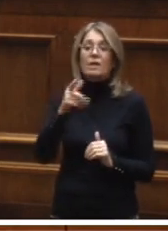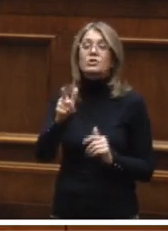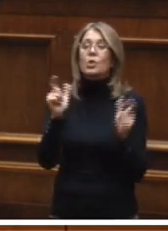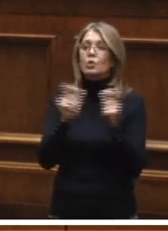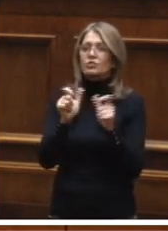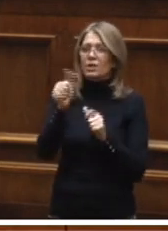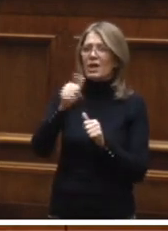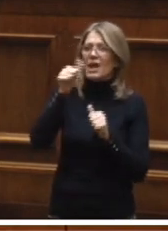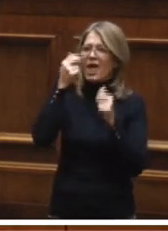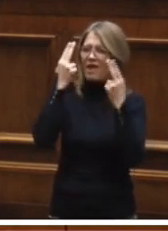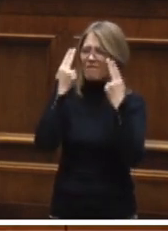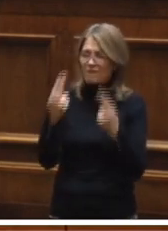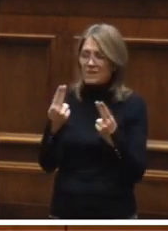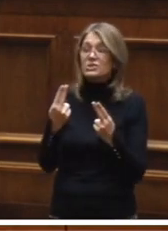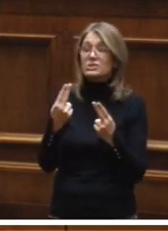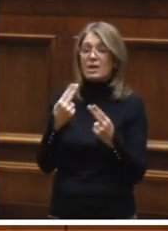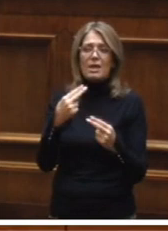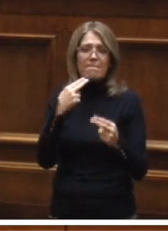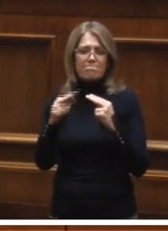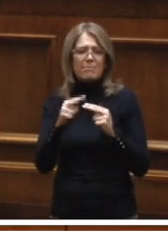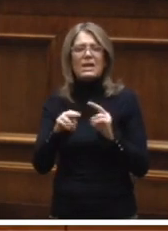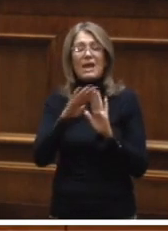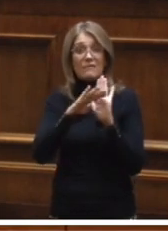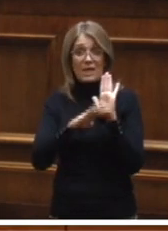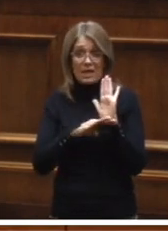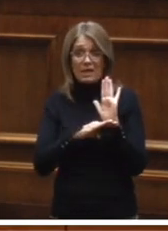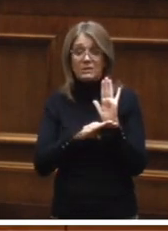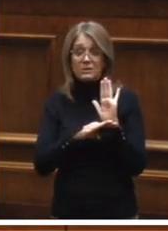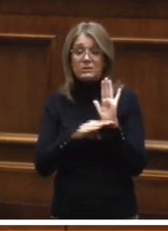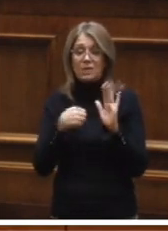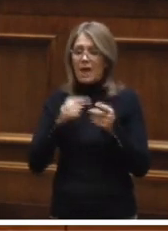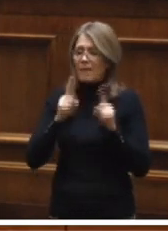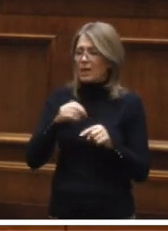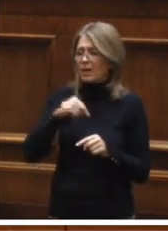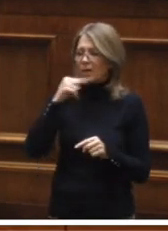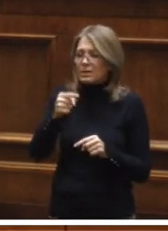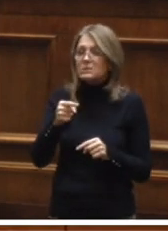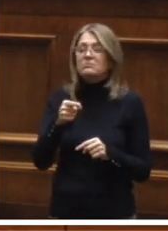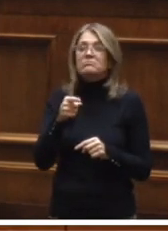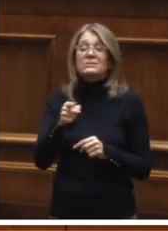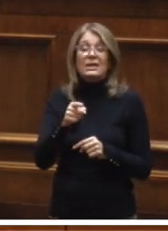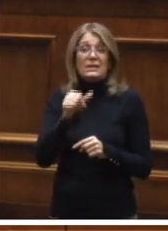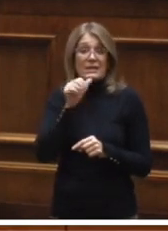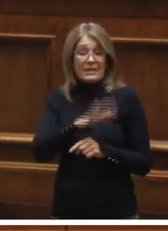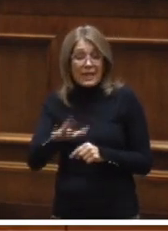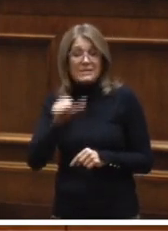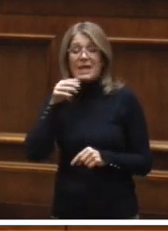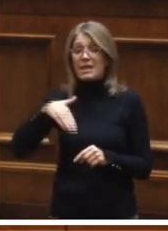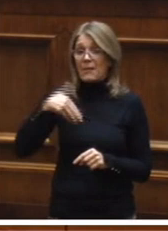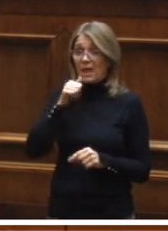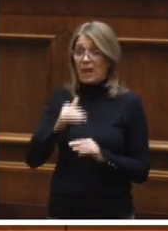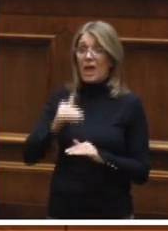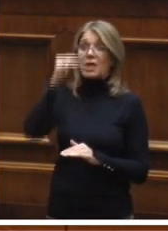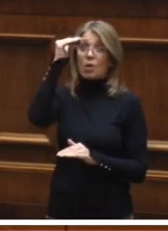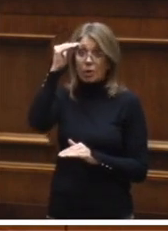jedan od najvažnijih pravnih i moralnih načela, moramo reći da su svi, kako deca i mladi, tako i odrasli,